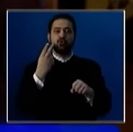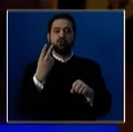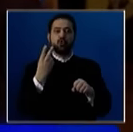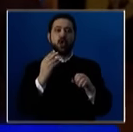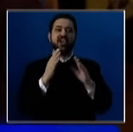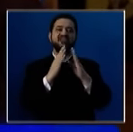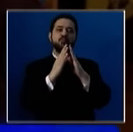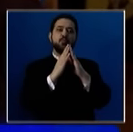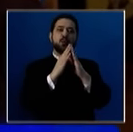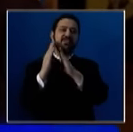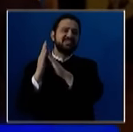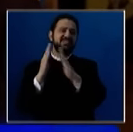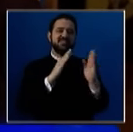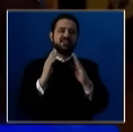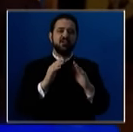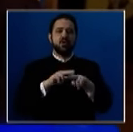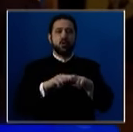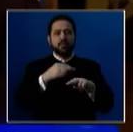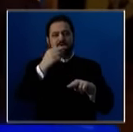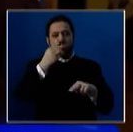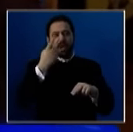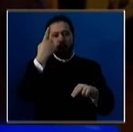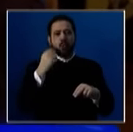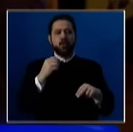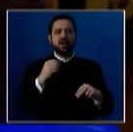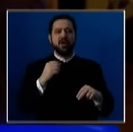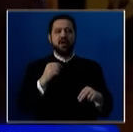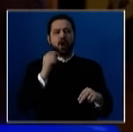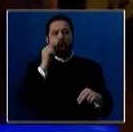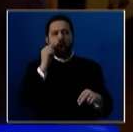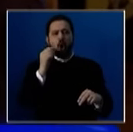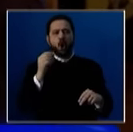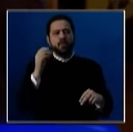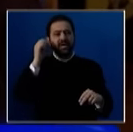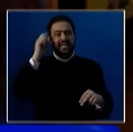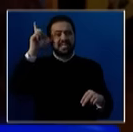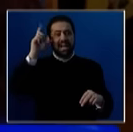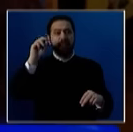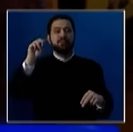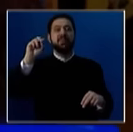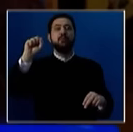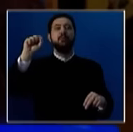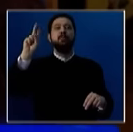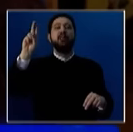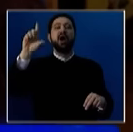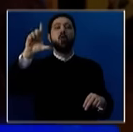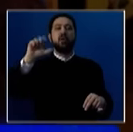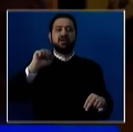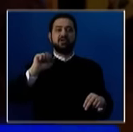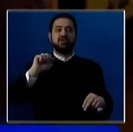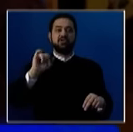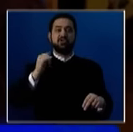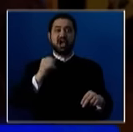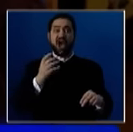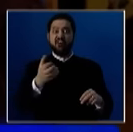cum spunea odinioară Paul Evdokimov, ai aceluiași munte, însă diferiți, ci avem